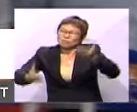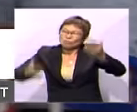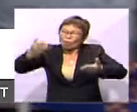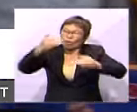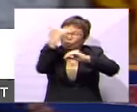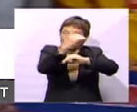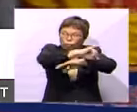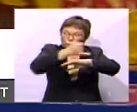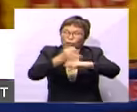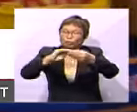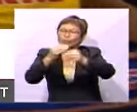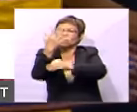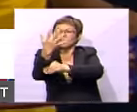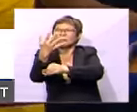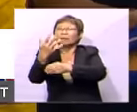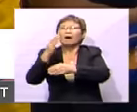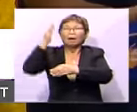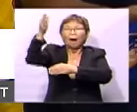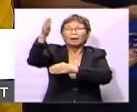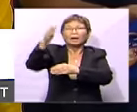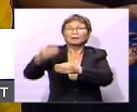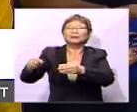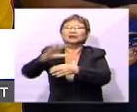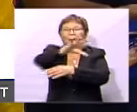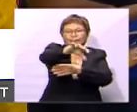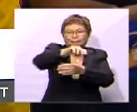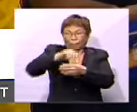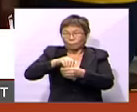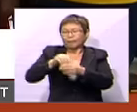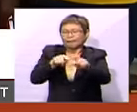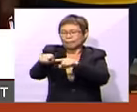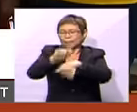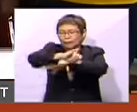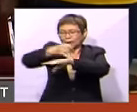kuota import kelima mereka bakal diisi bekas